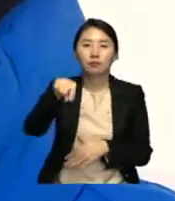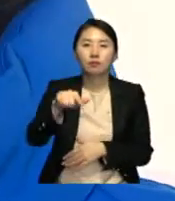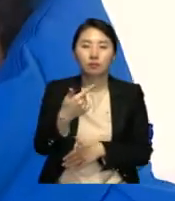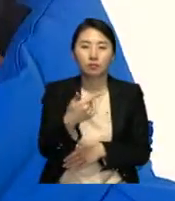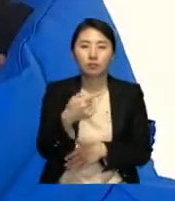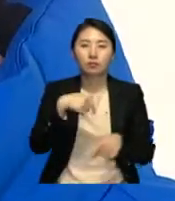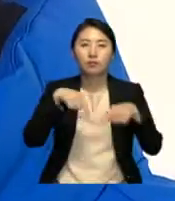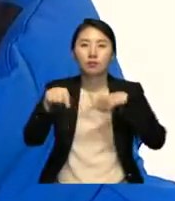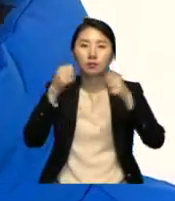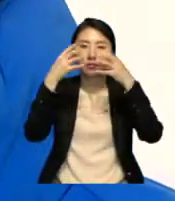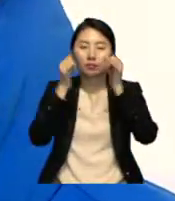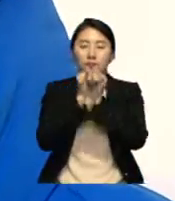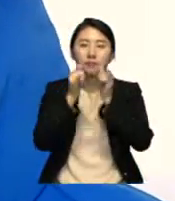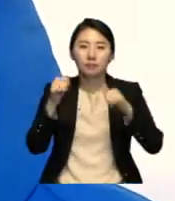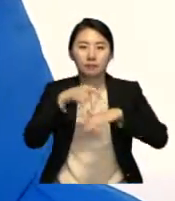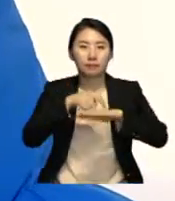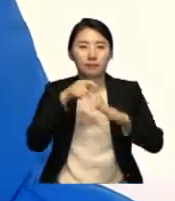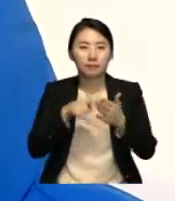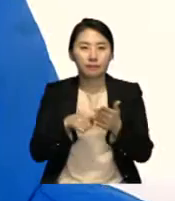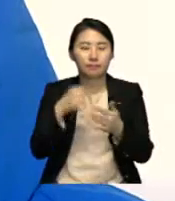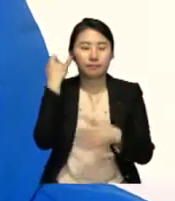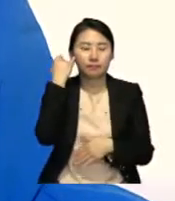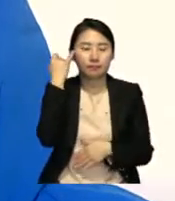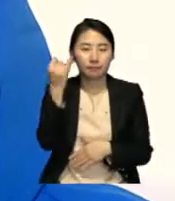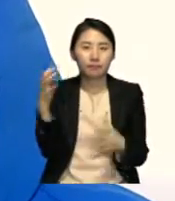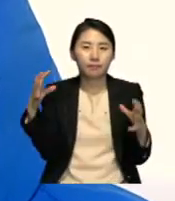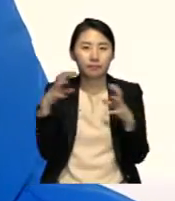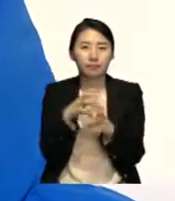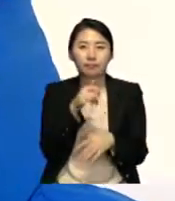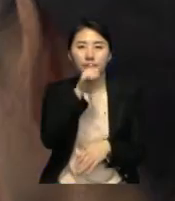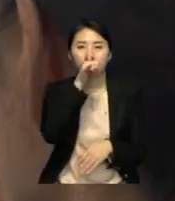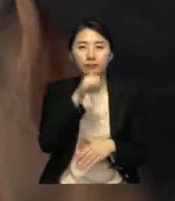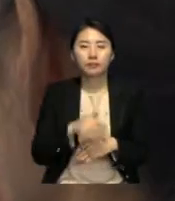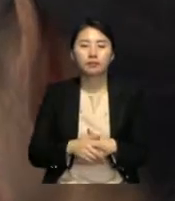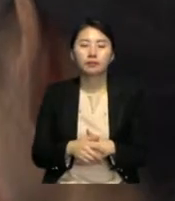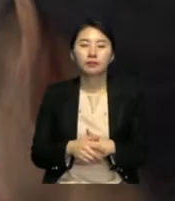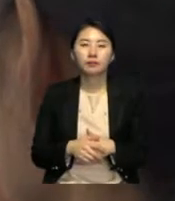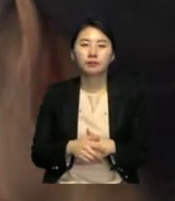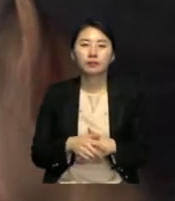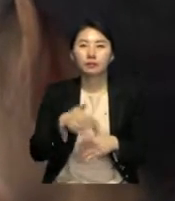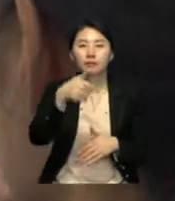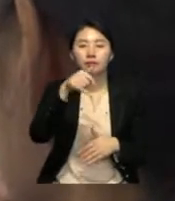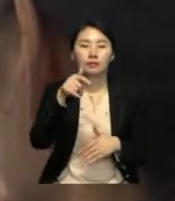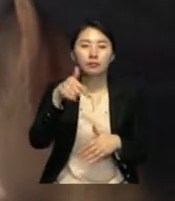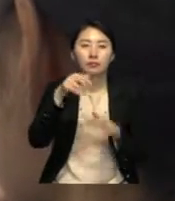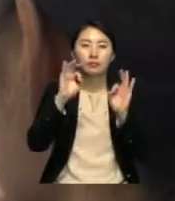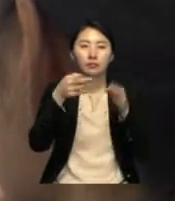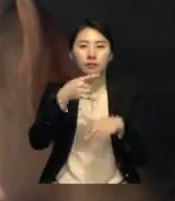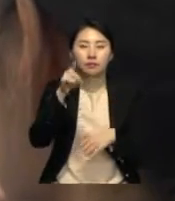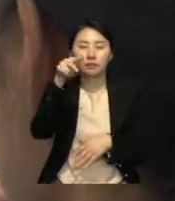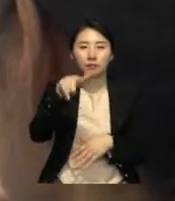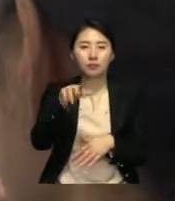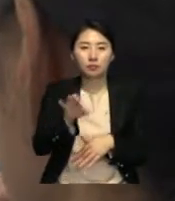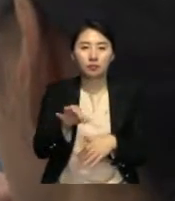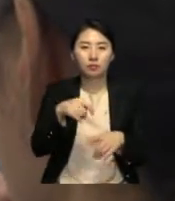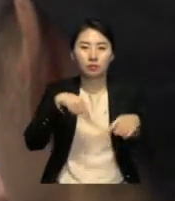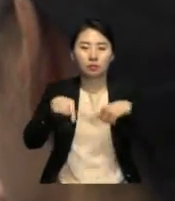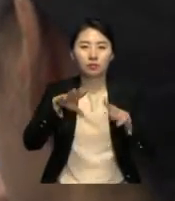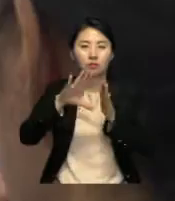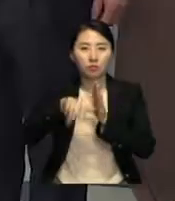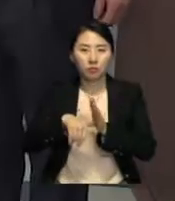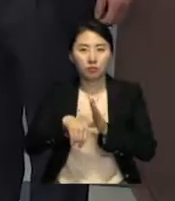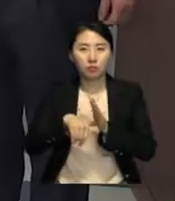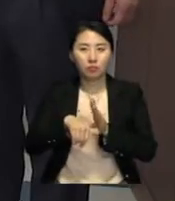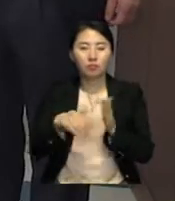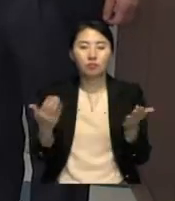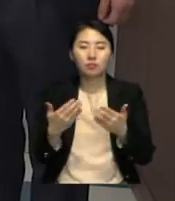정치 신인 다운 폐기와 참신함을 내세웠습니다 김대중 정부에서 청와대 국정 상황 실장을 지낸 경험으로